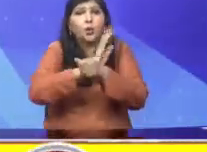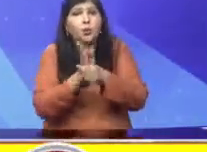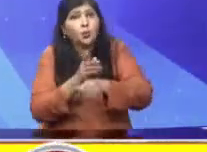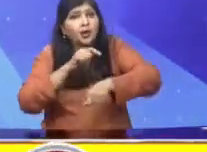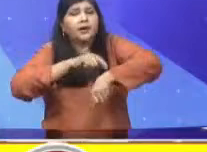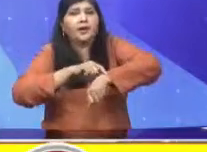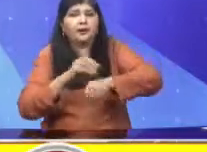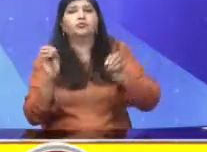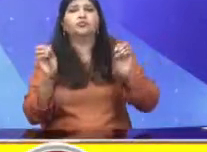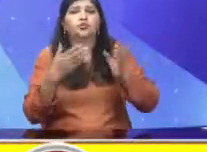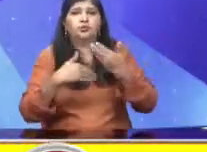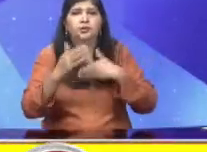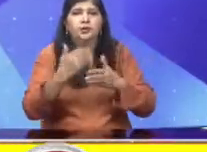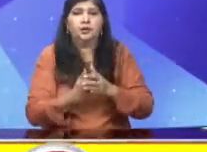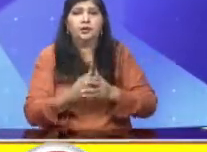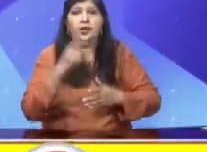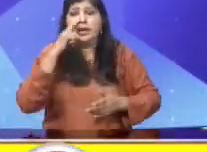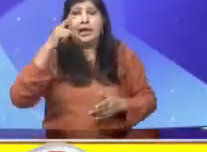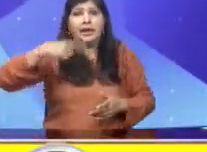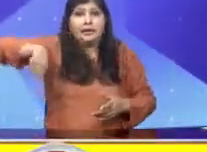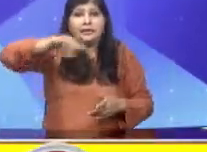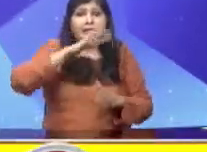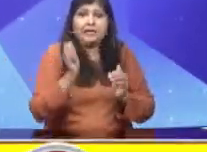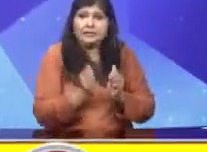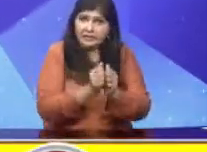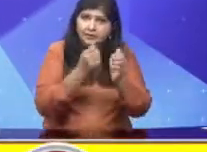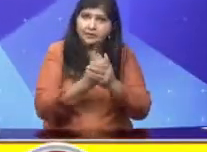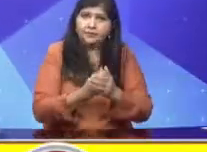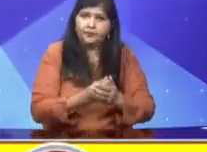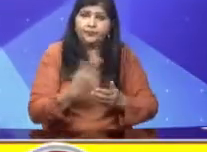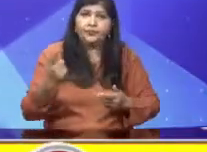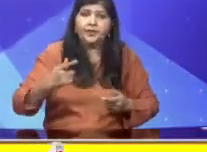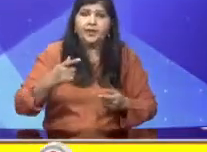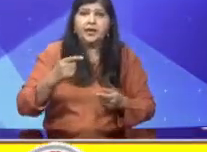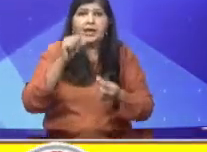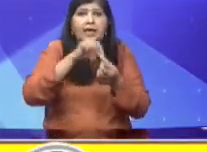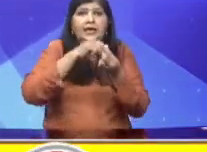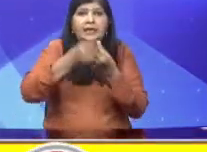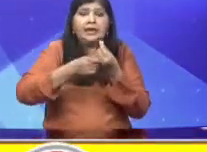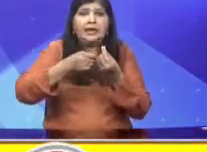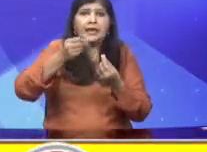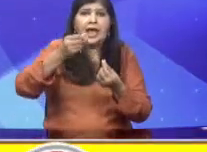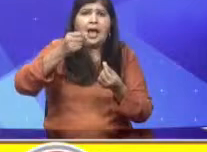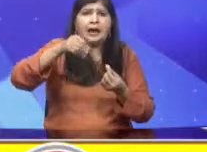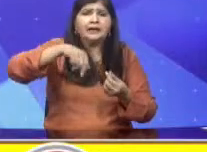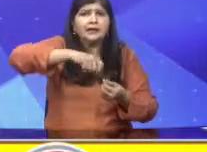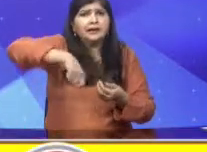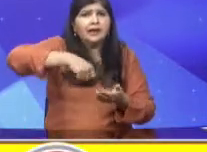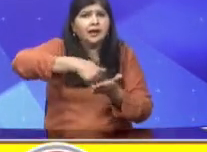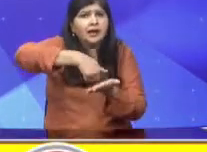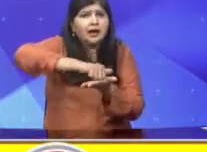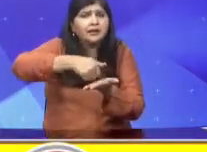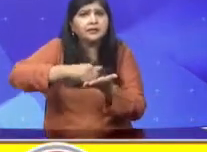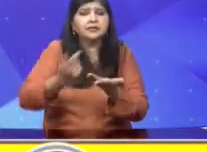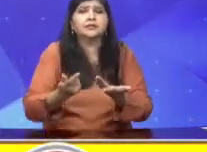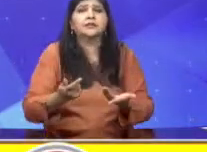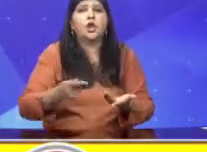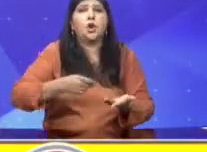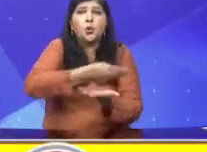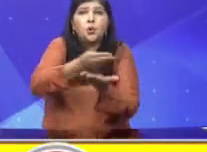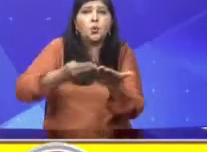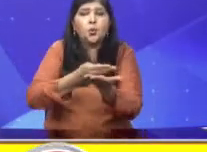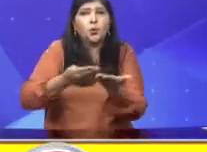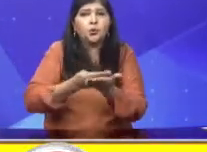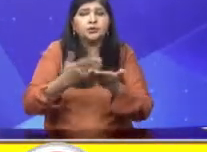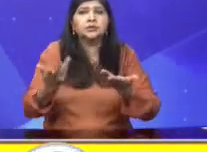काल में ही हुई है। इन महिलाओं ने न सिर्फ केले के आटे से डोसा गुलाब जामुन जैसी चीजे बनाई